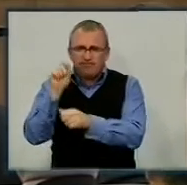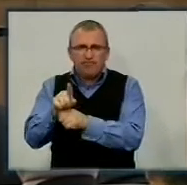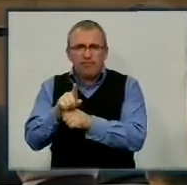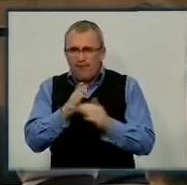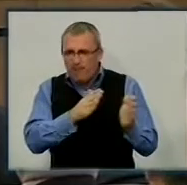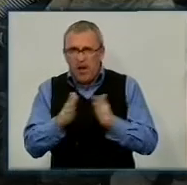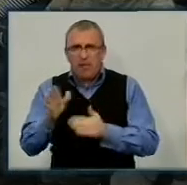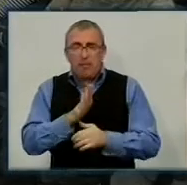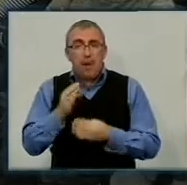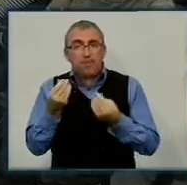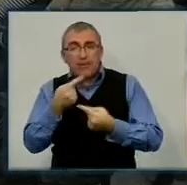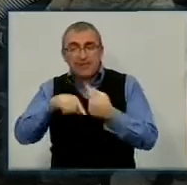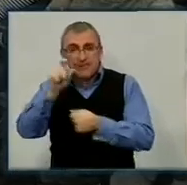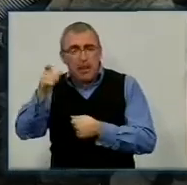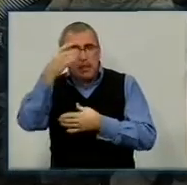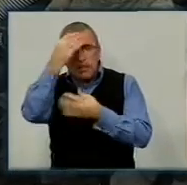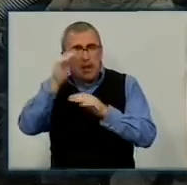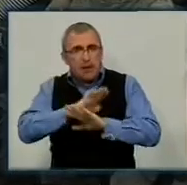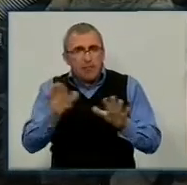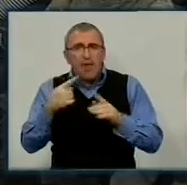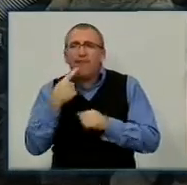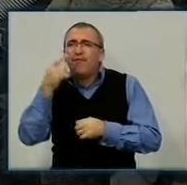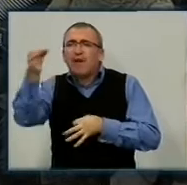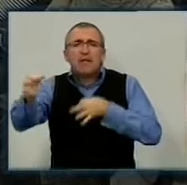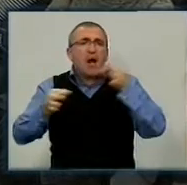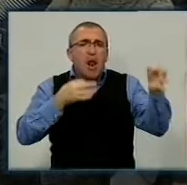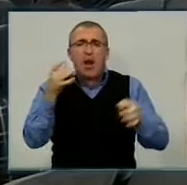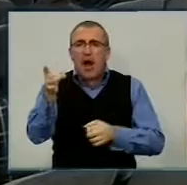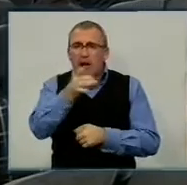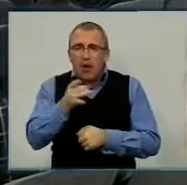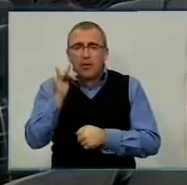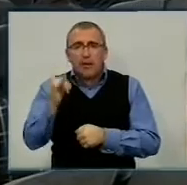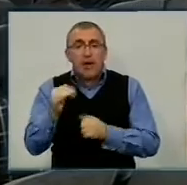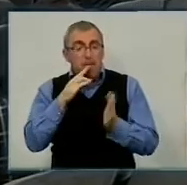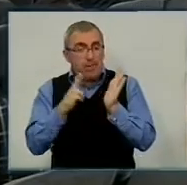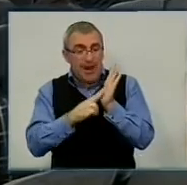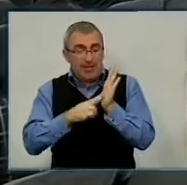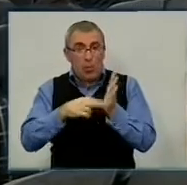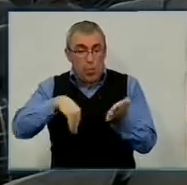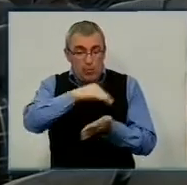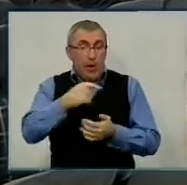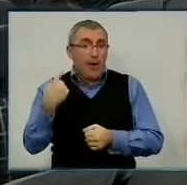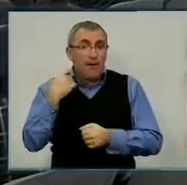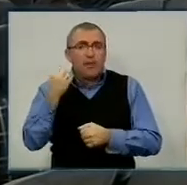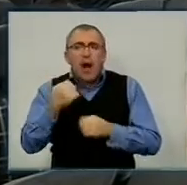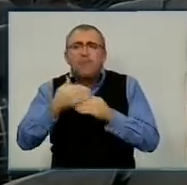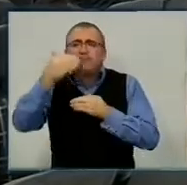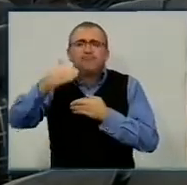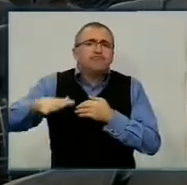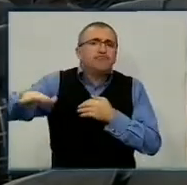порадив бізнесменам не забувати про віддалені райони області і виходити із брендом купуй кіровоградське на міжрегіона